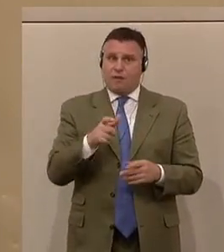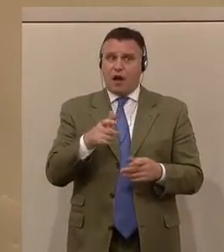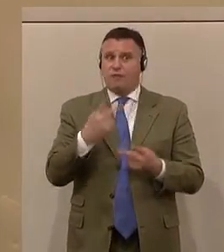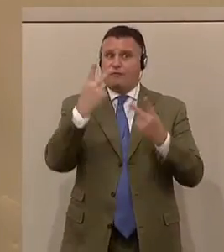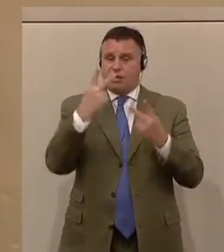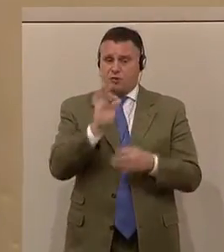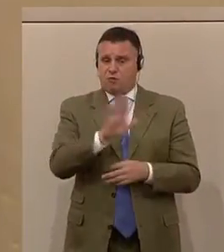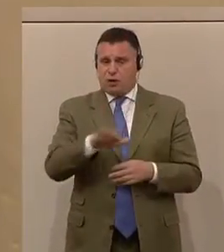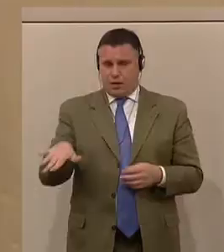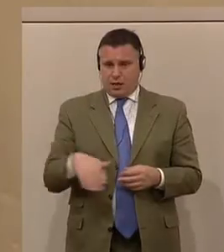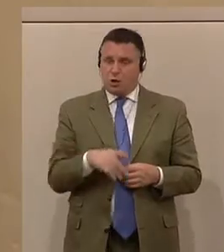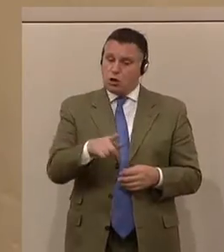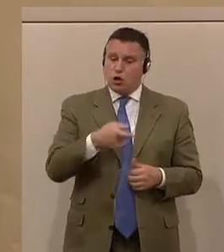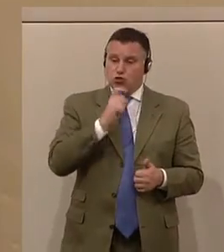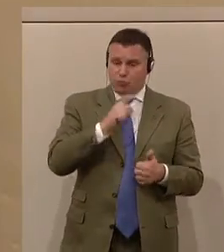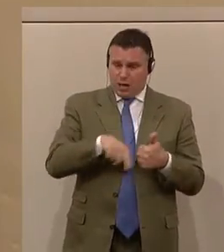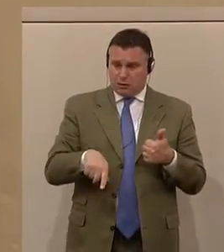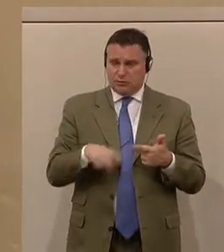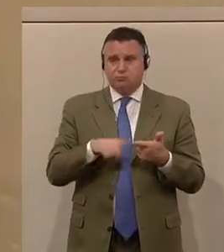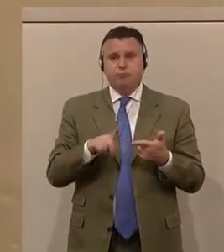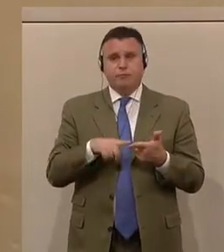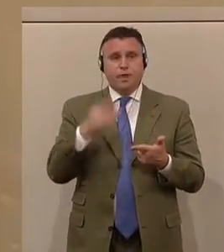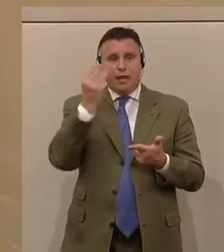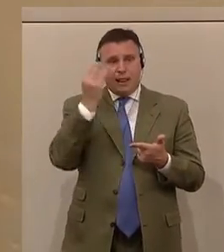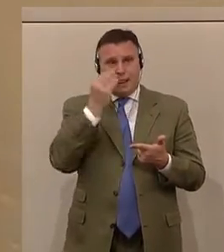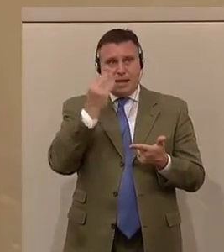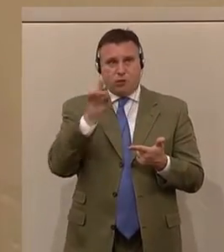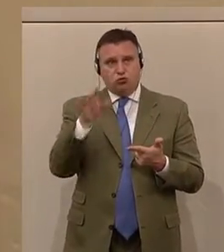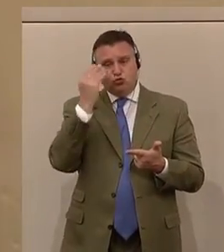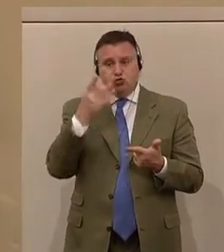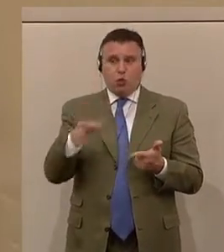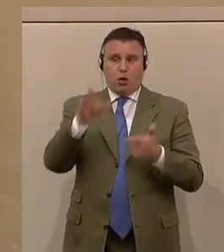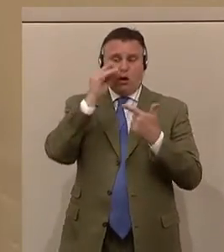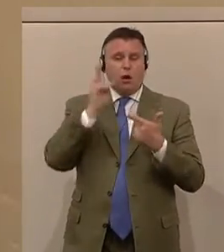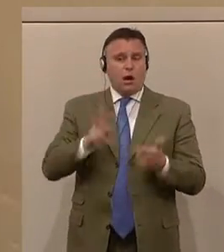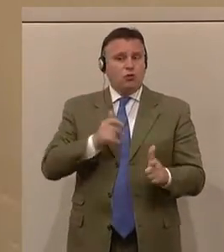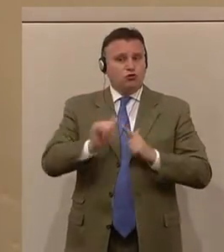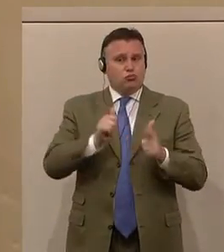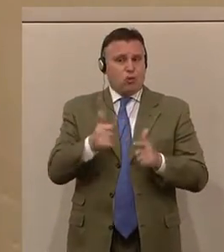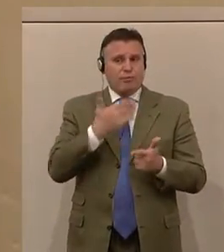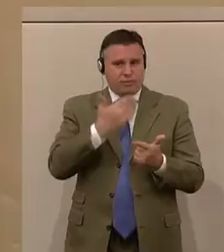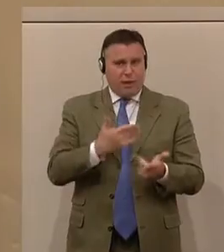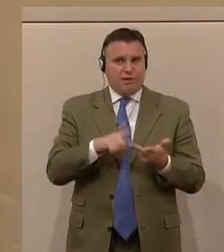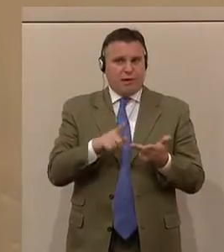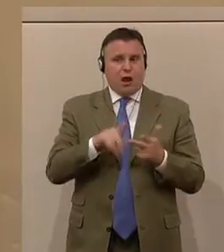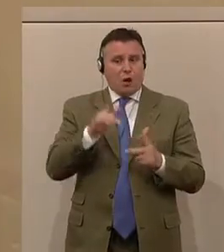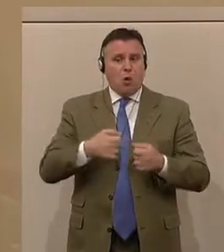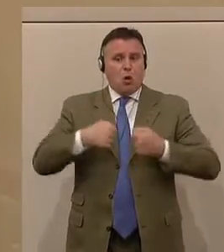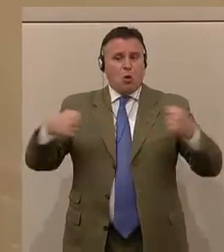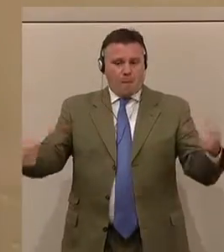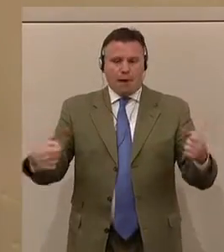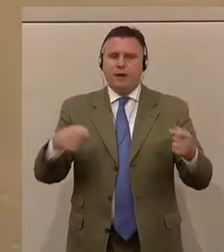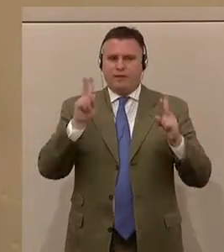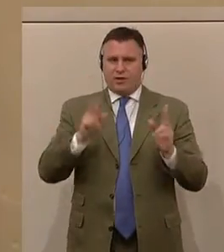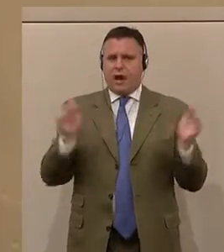Kinder. Sie haben Spaß dabei, sie lernen besser in der Schule und es wird dem Trend auf Übergewichtigkeit eine